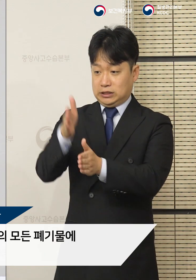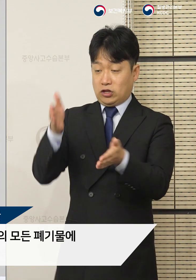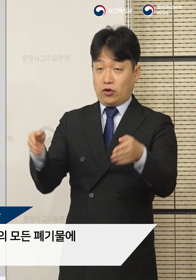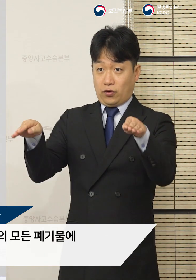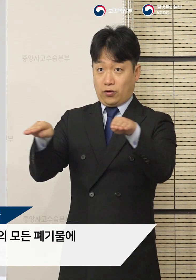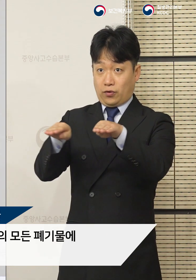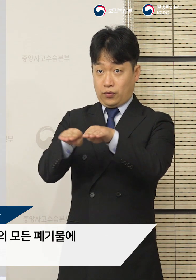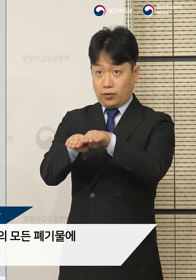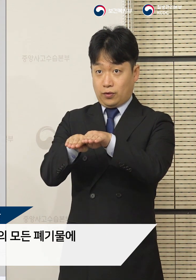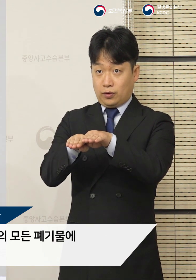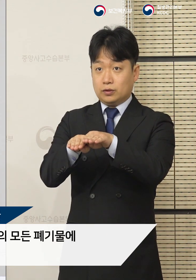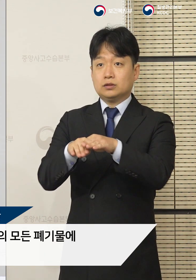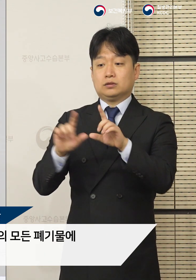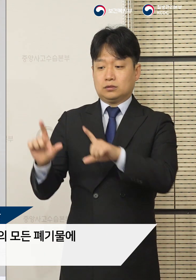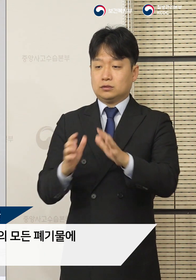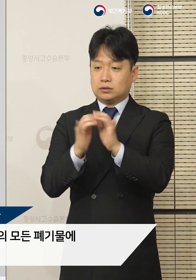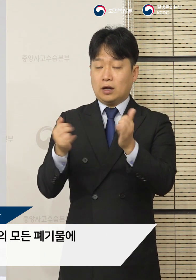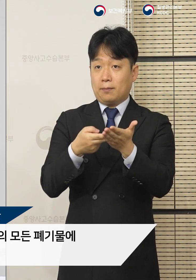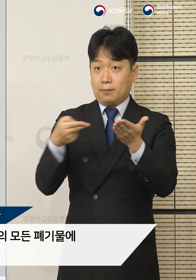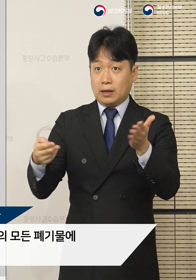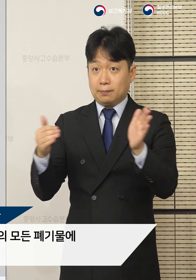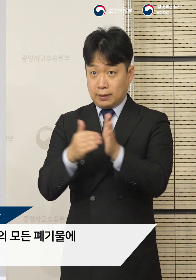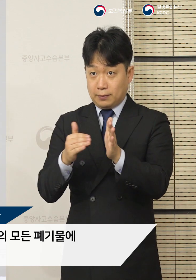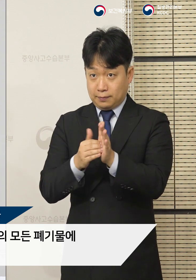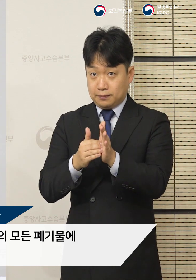각 시설들은 교민들 퇴소 후